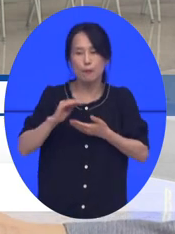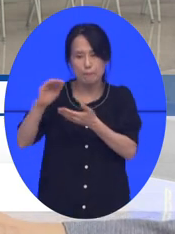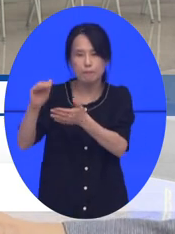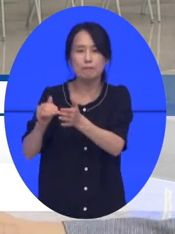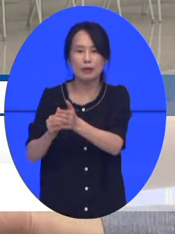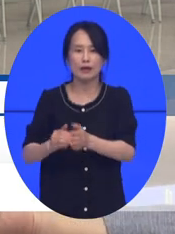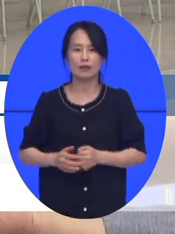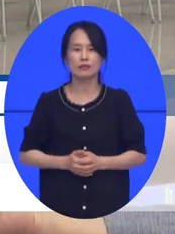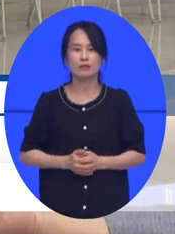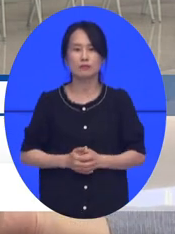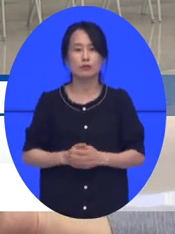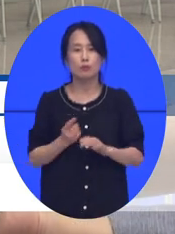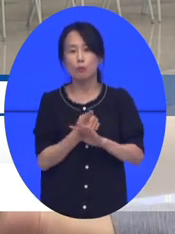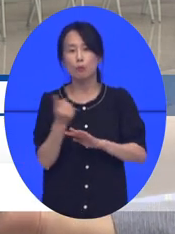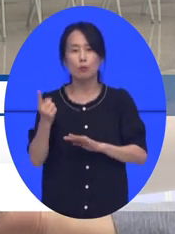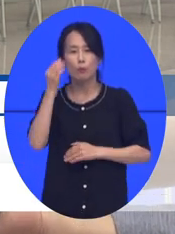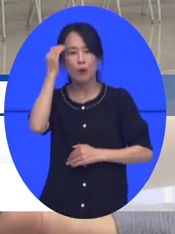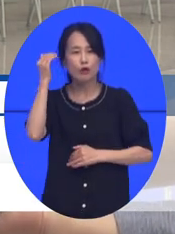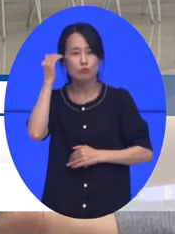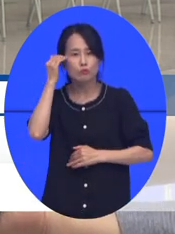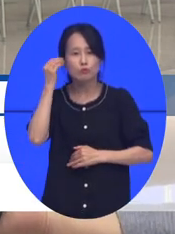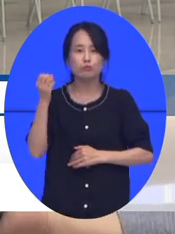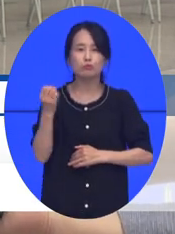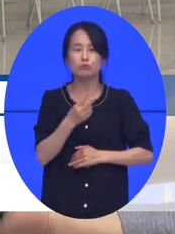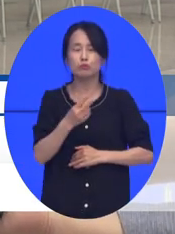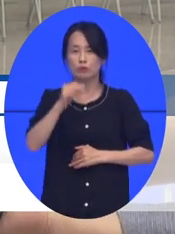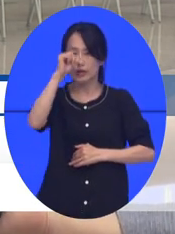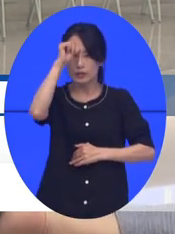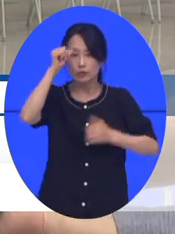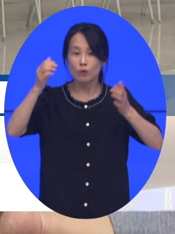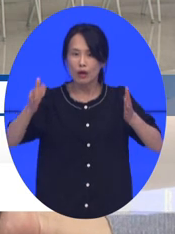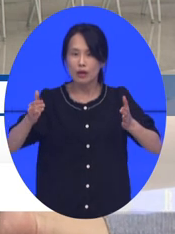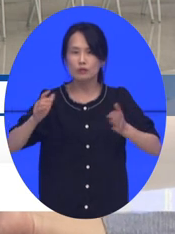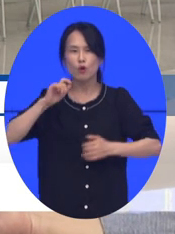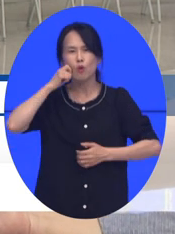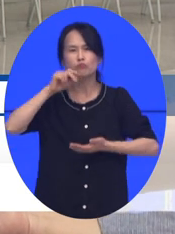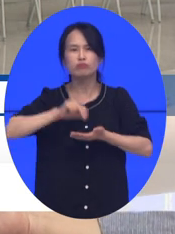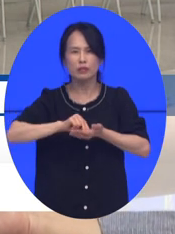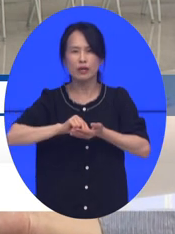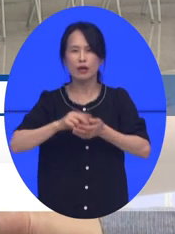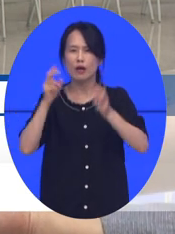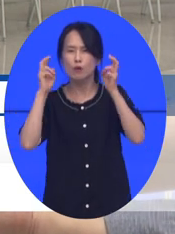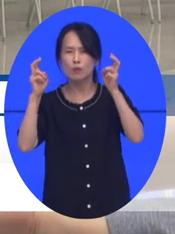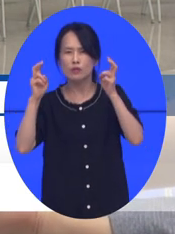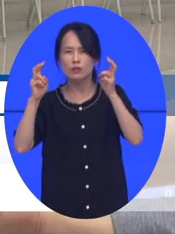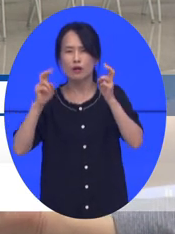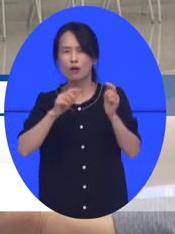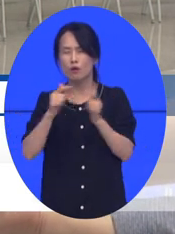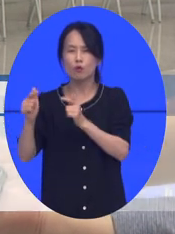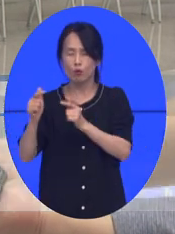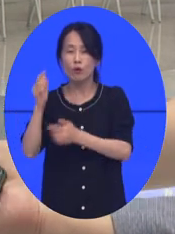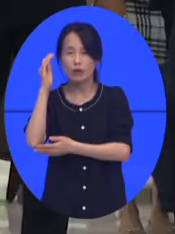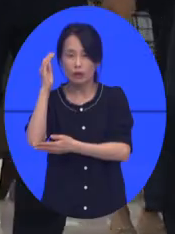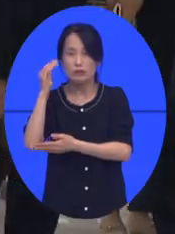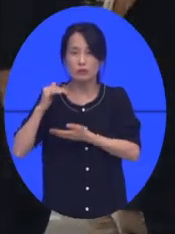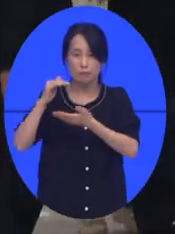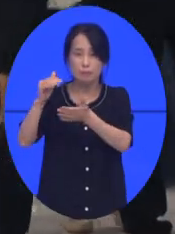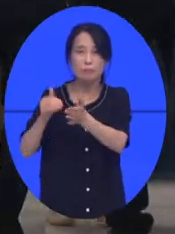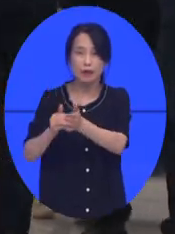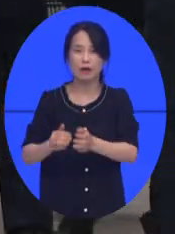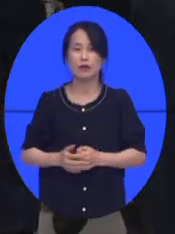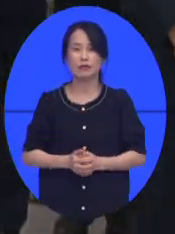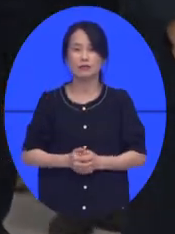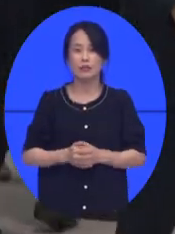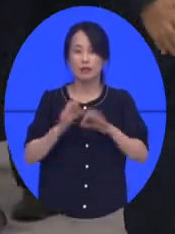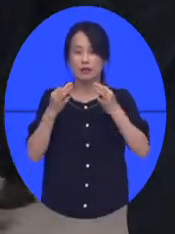설명을 했습니다. 또 그밖에 우리 한국과 인도 간의 애로사항, 또 우리 기업들 여러 가지 얘기들을.